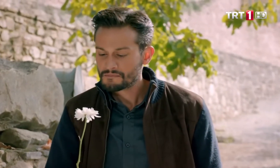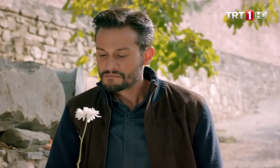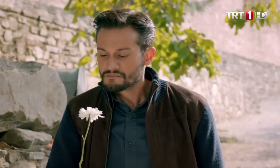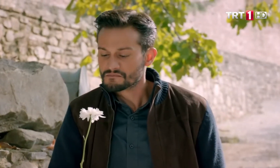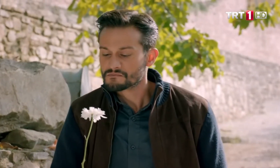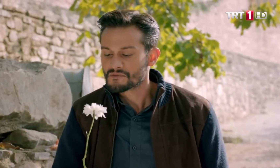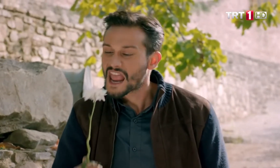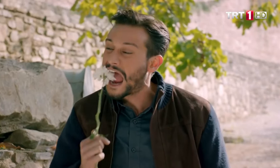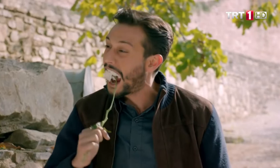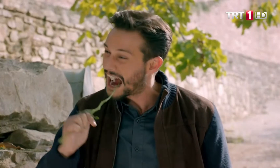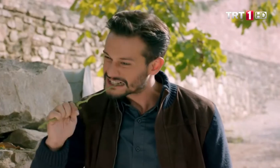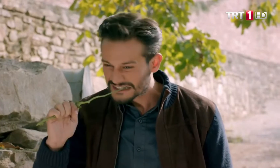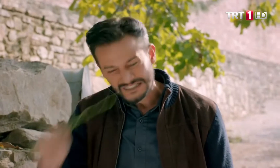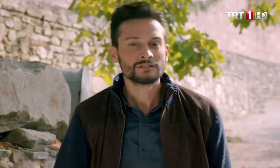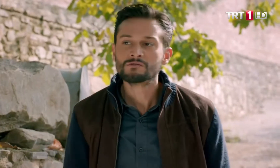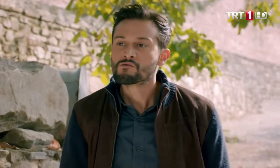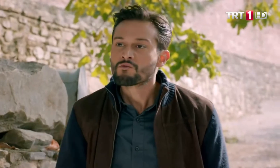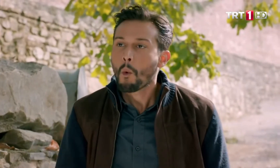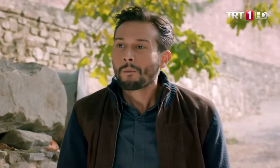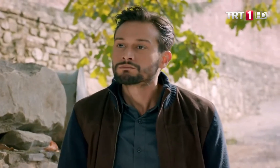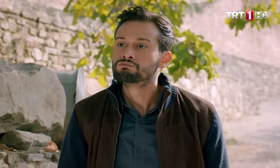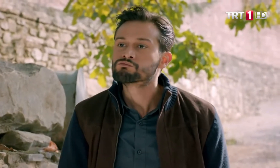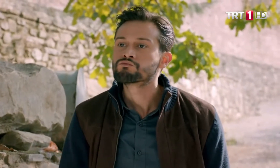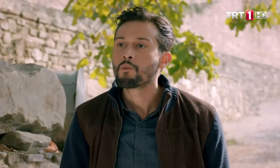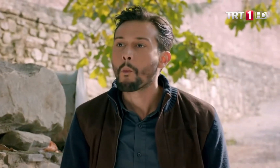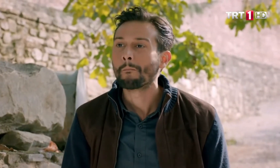hırsla ısırdı kafasını. İştah ve sinirle çiğniyor.